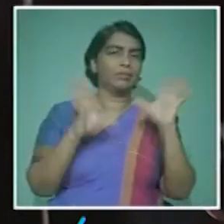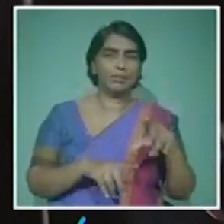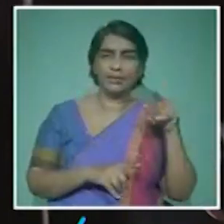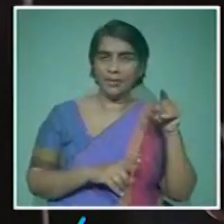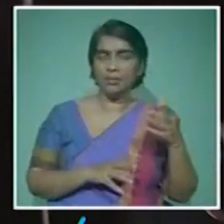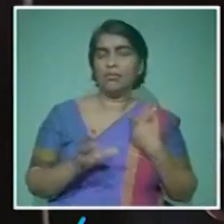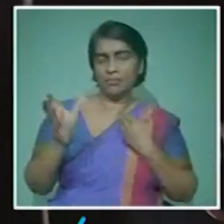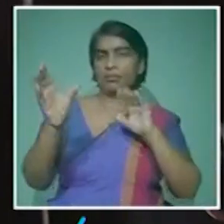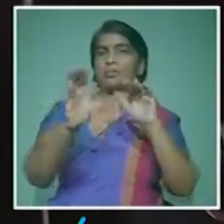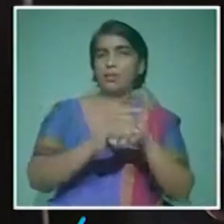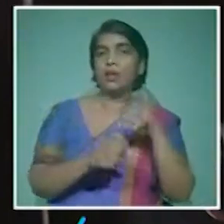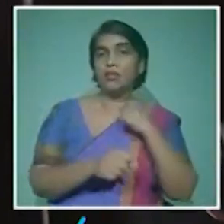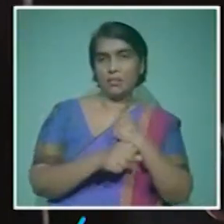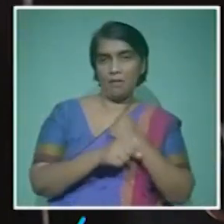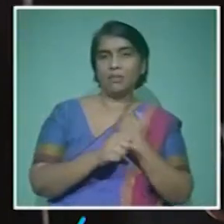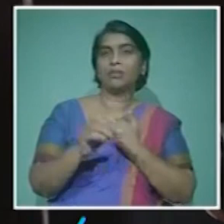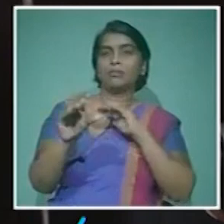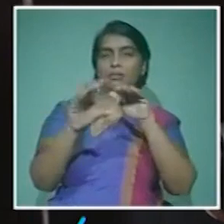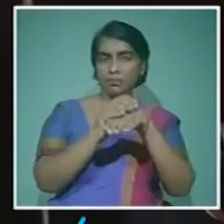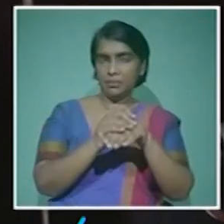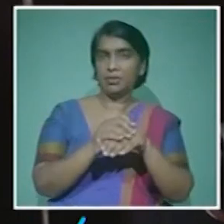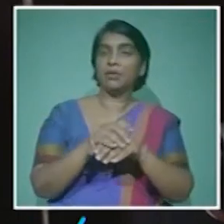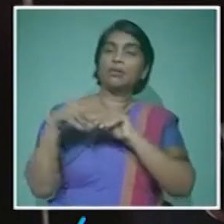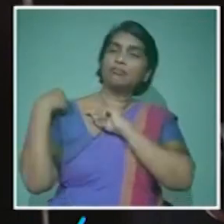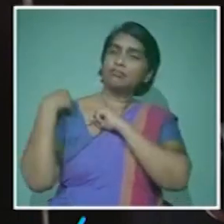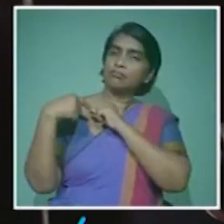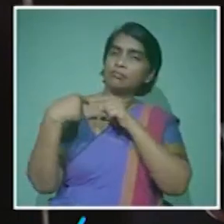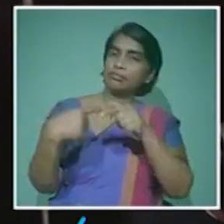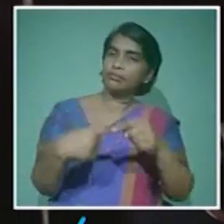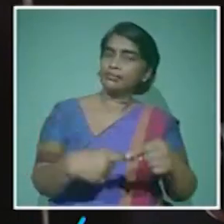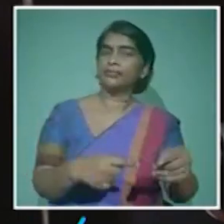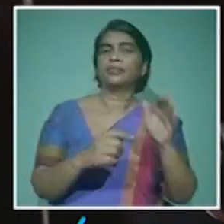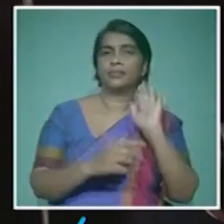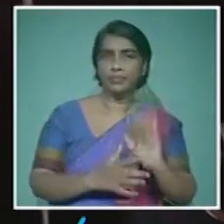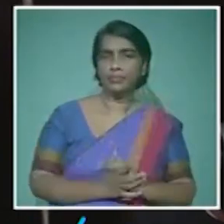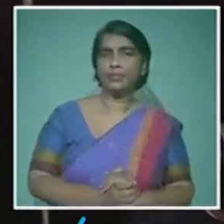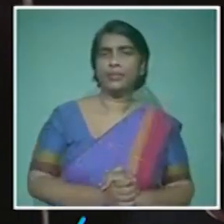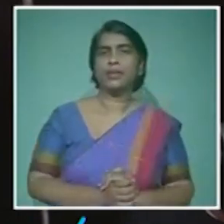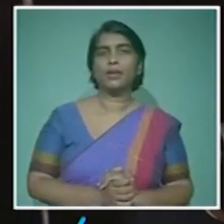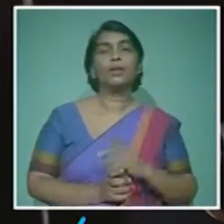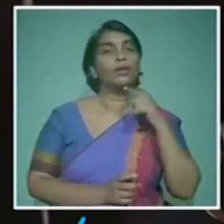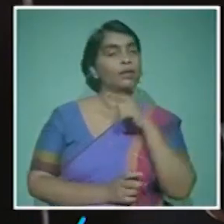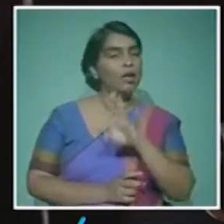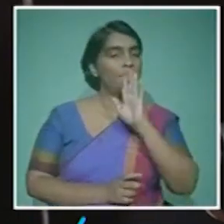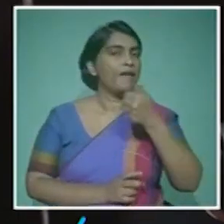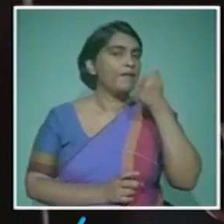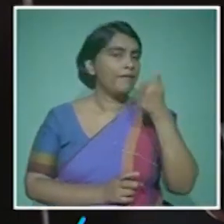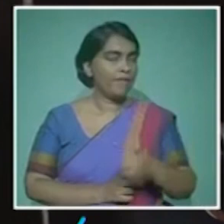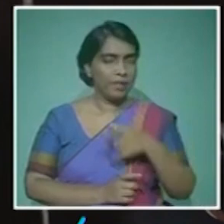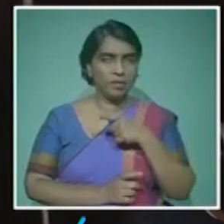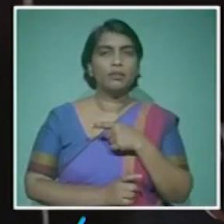ඒකට අපිත් එකතු වුණා. අපේ රජයත් ඒ අවස්ථාවේදී එකතු වෙලා එදා ඉඳන් අද දක්වා අඛණ්ඩව මේක කරගෙන යනවා. ඉතින් ඒකේ තියෙන වැදගත්කම